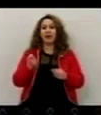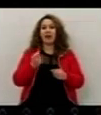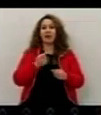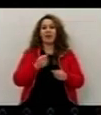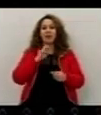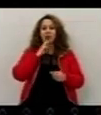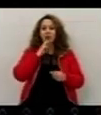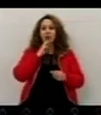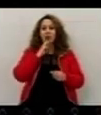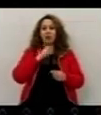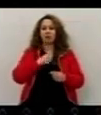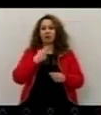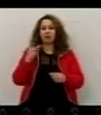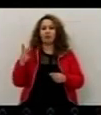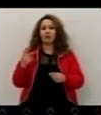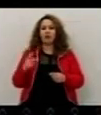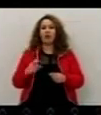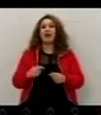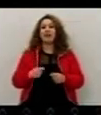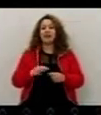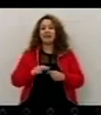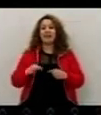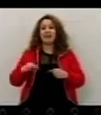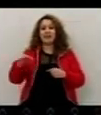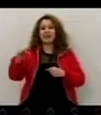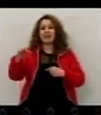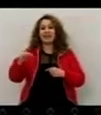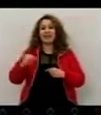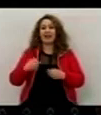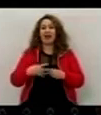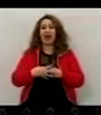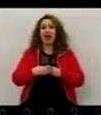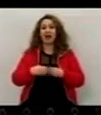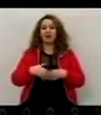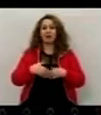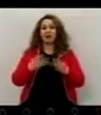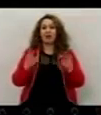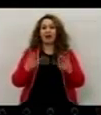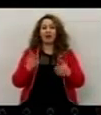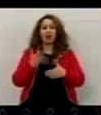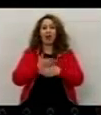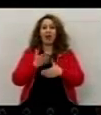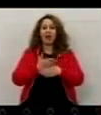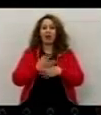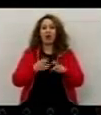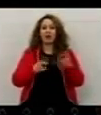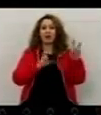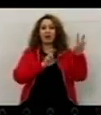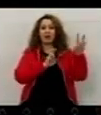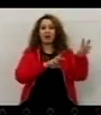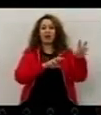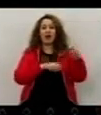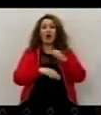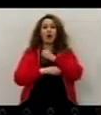قدرات التأطير التقني والتسيير للفلاحة الصحراوية من خلال إطلاق معهد للفلاحة الجنوب، وهذه أيضا تدابير سيد رئيس